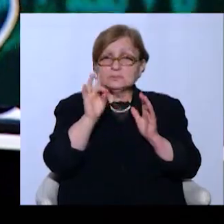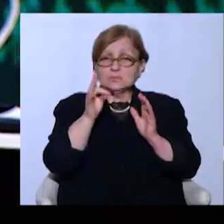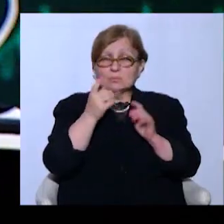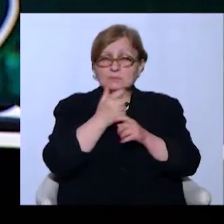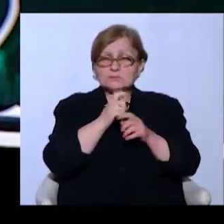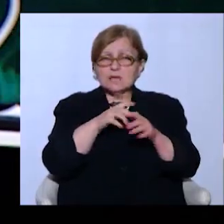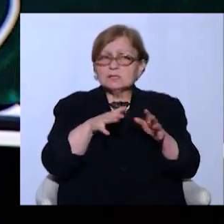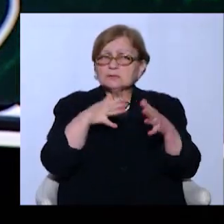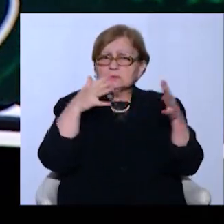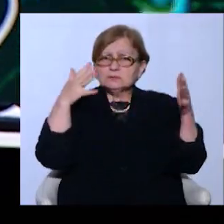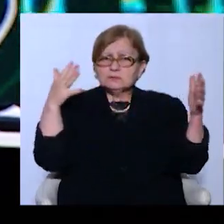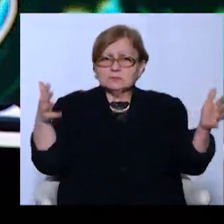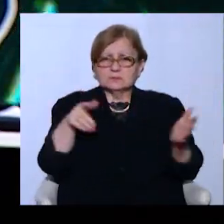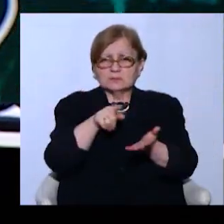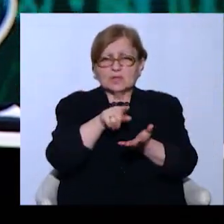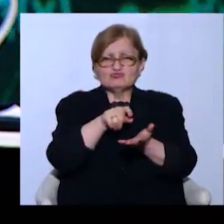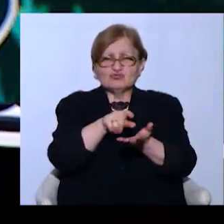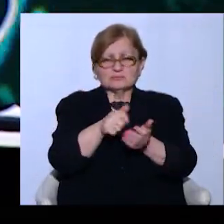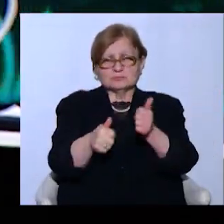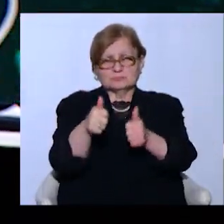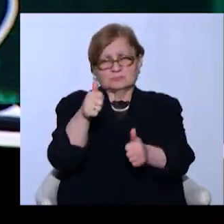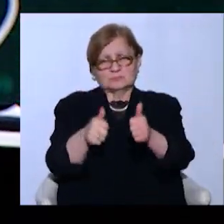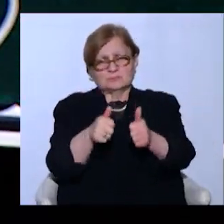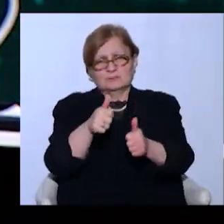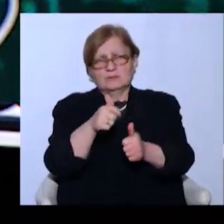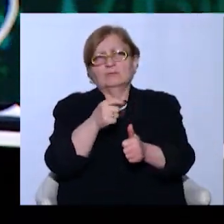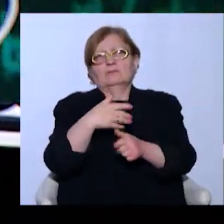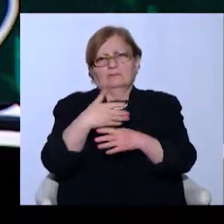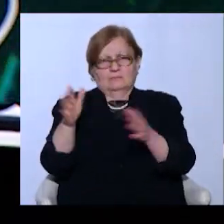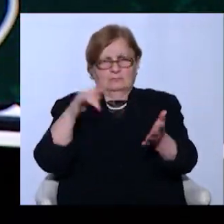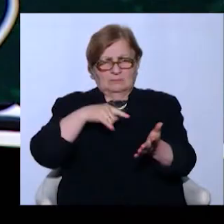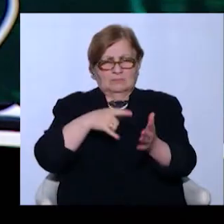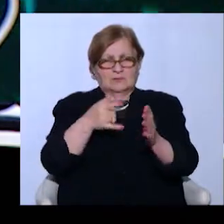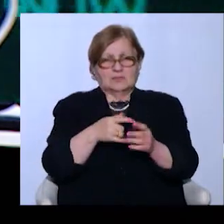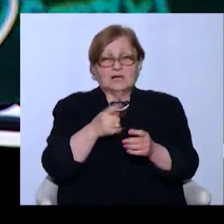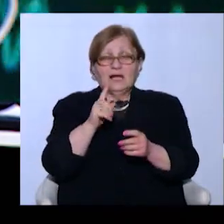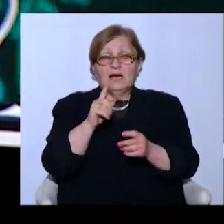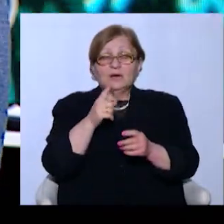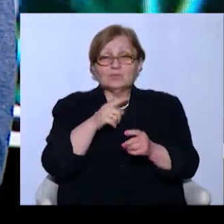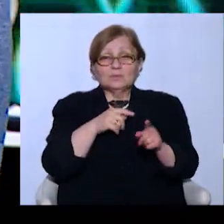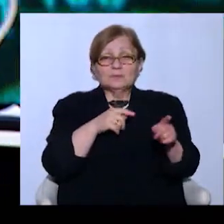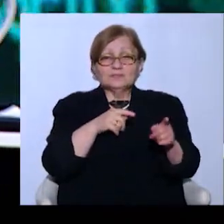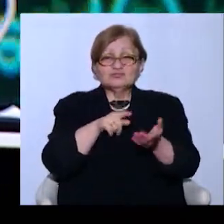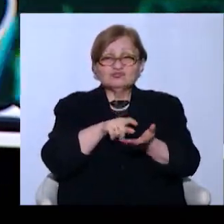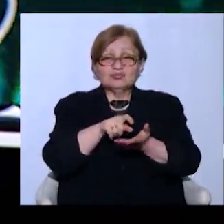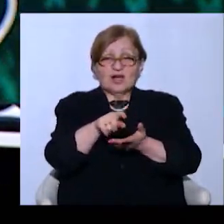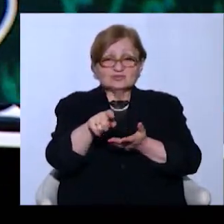დიდია ჭიანჭველების ზომასთან შედარებით, იმისთვის რომ ჭიანჭველას შანსი ქონდეს იმის გააზრებით, რომ